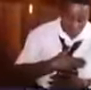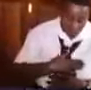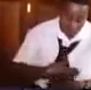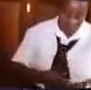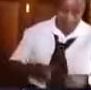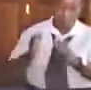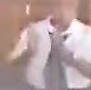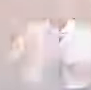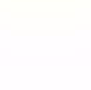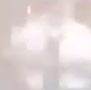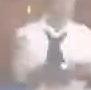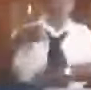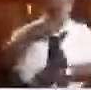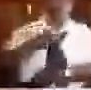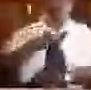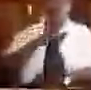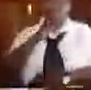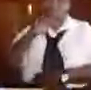Itili kuntanshi